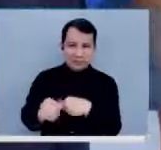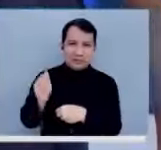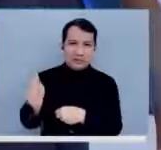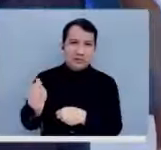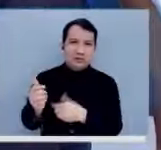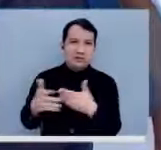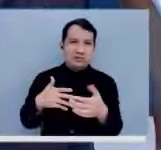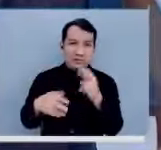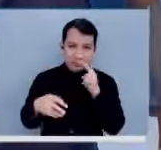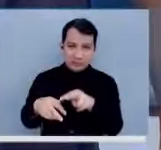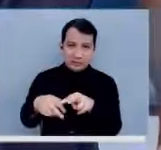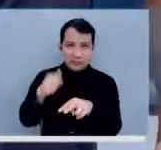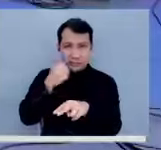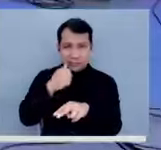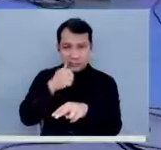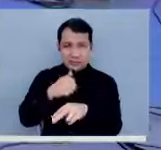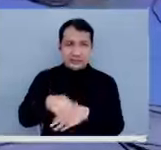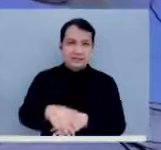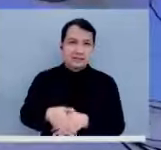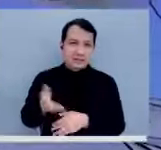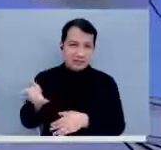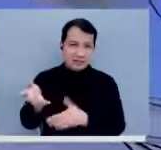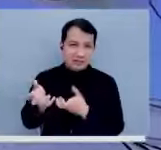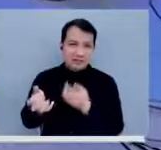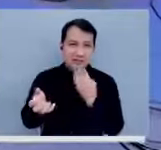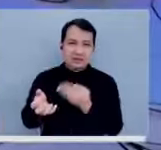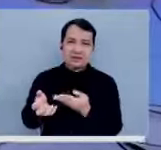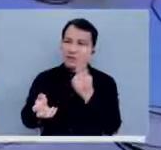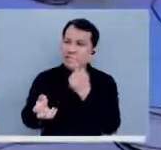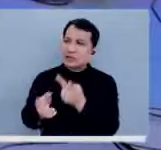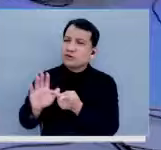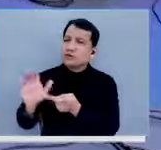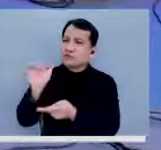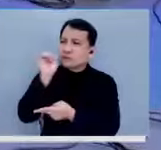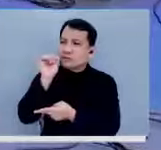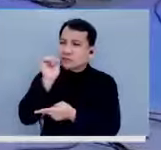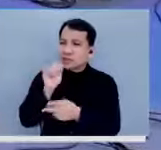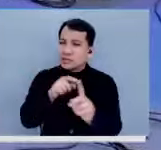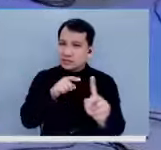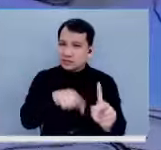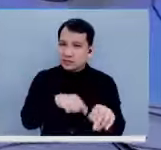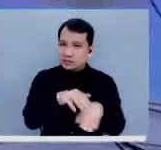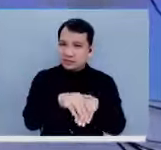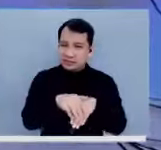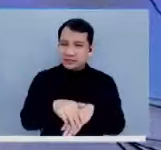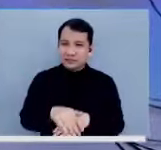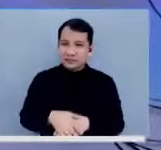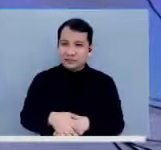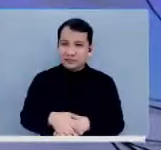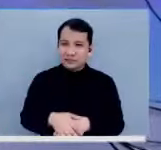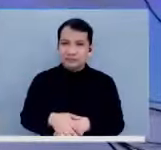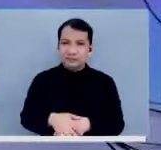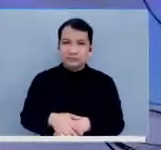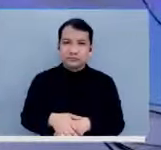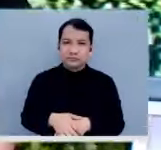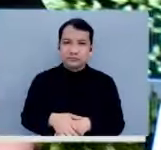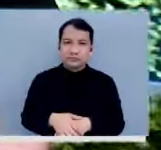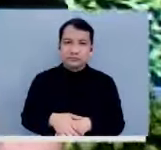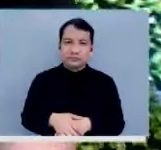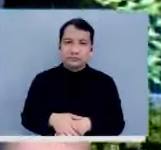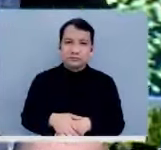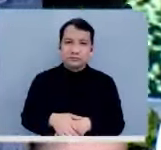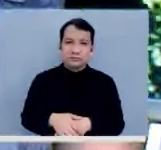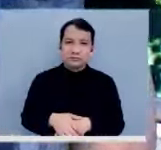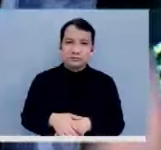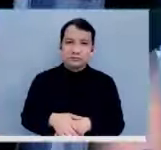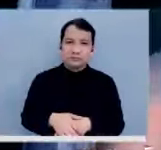nila sa babaeng torpe. Yun ang gusto namin malaman. Ano ba ang tingin nyo pag yung babae ang torpe? Well, kasi sanay naman talaga